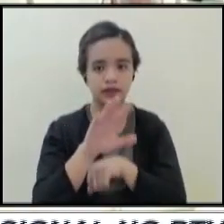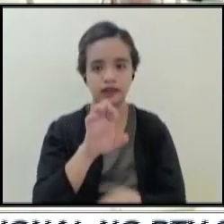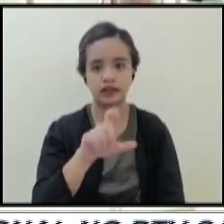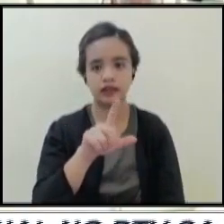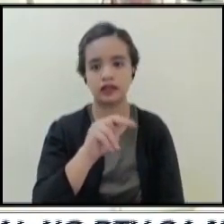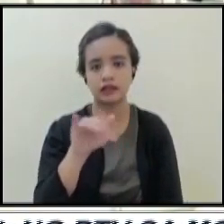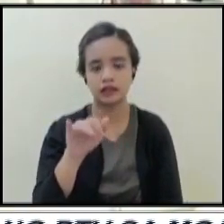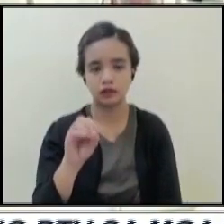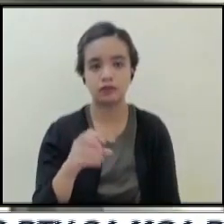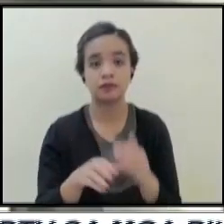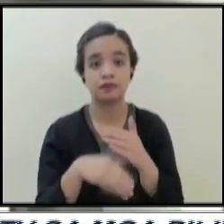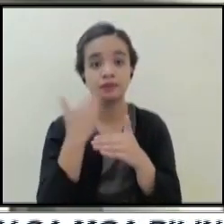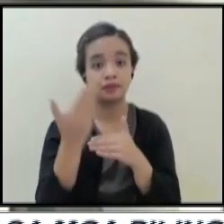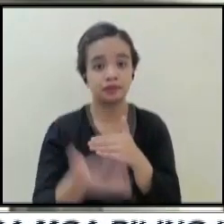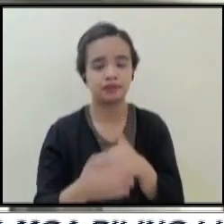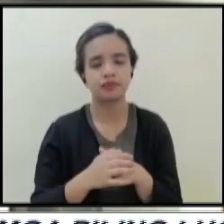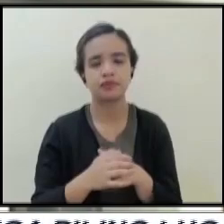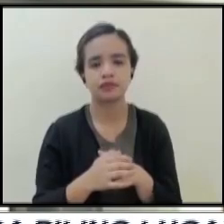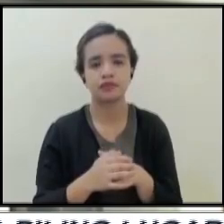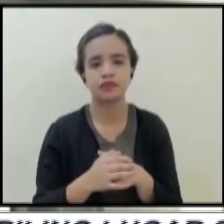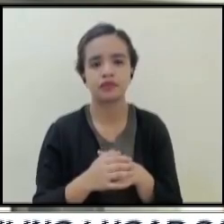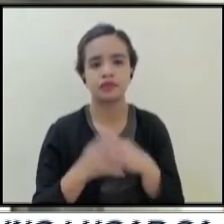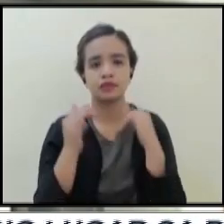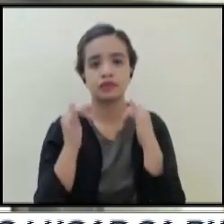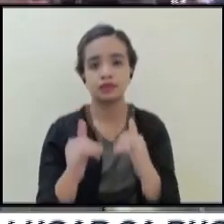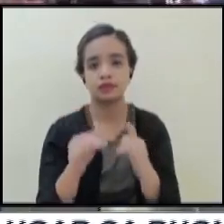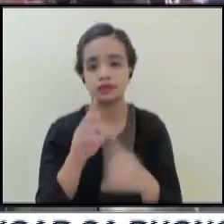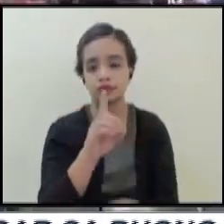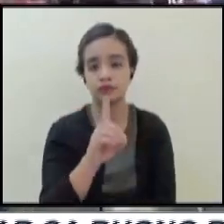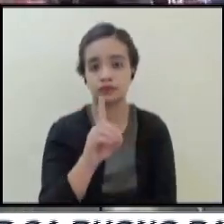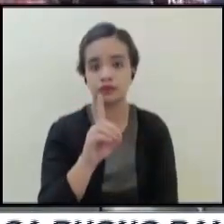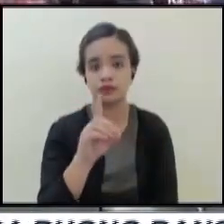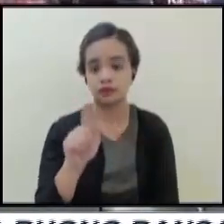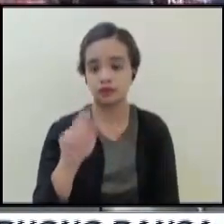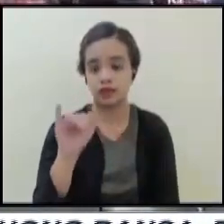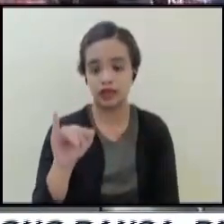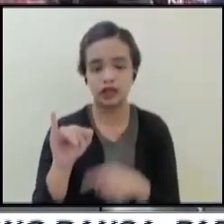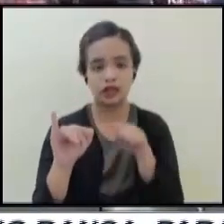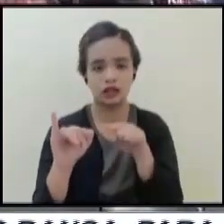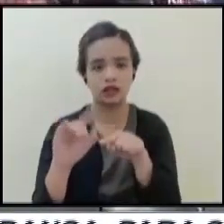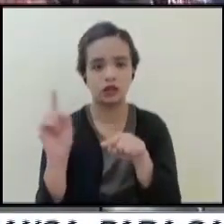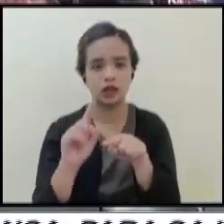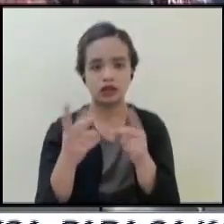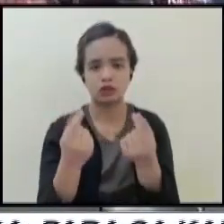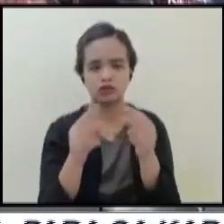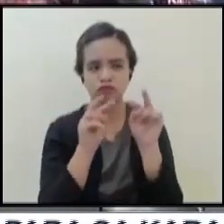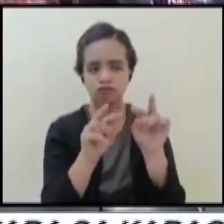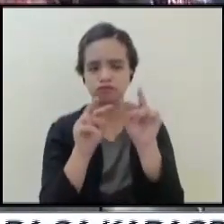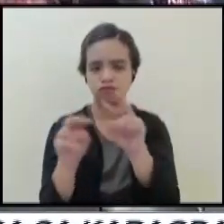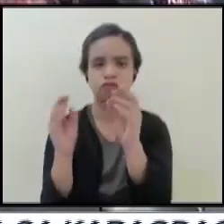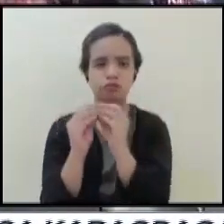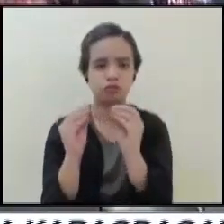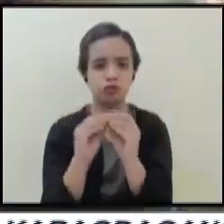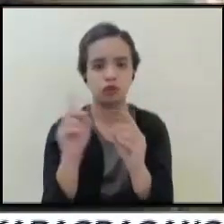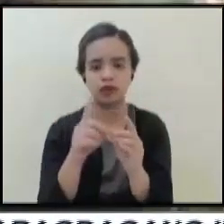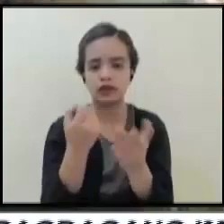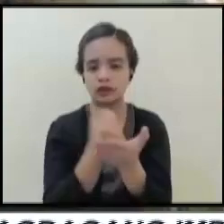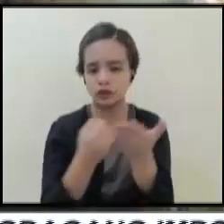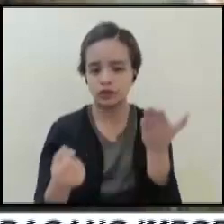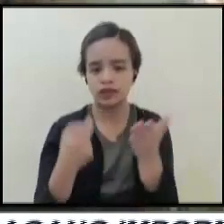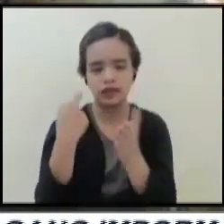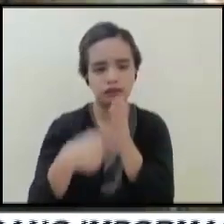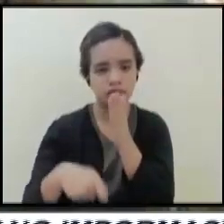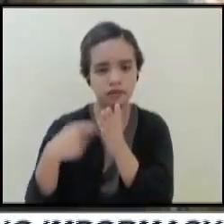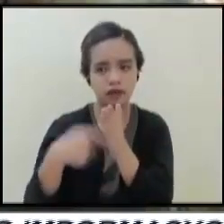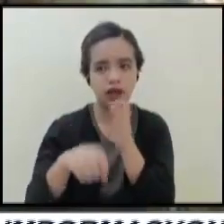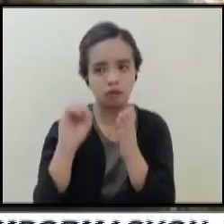Samantala, pinaiigding ng Department of Trade and Industry ang monitoring sa supply at presyo ng mga pangunahing bilihin sa